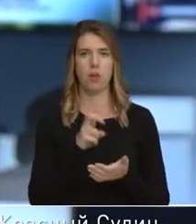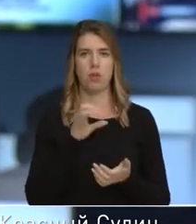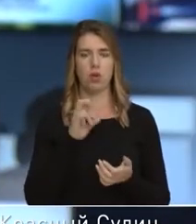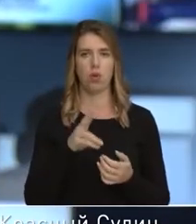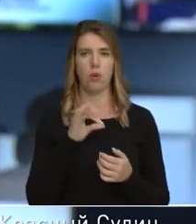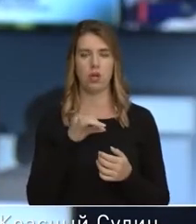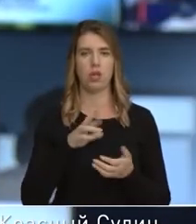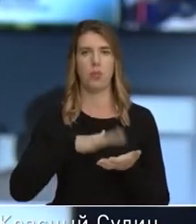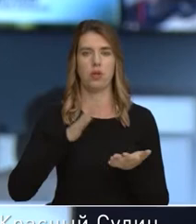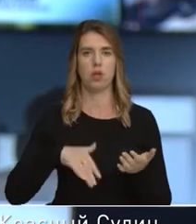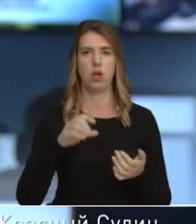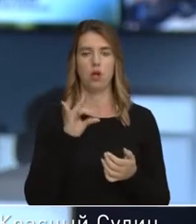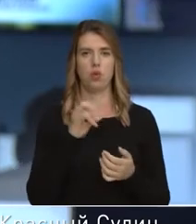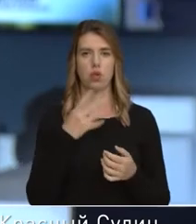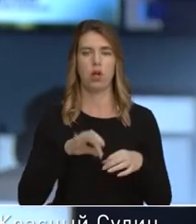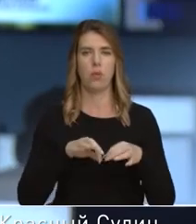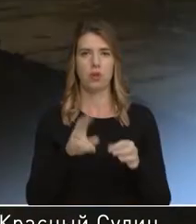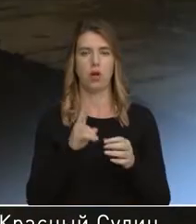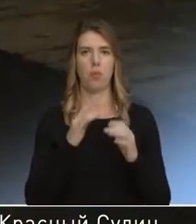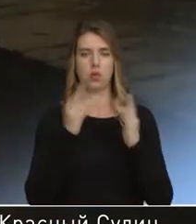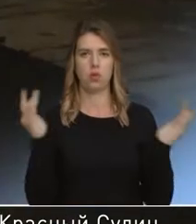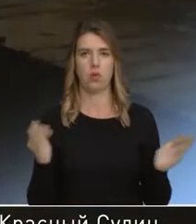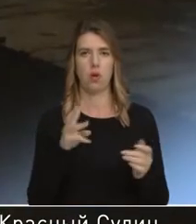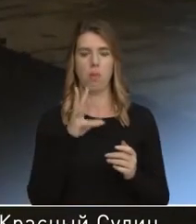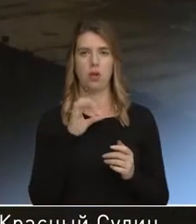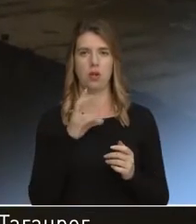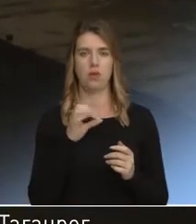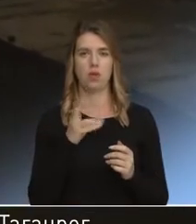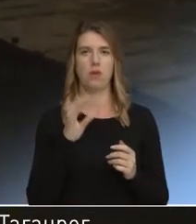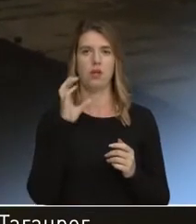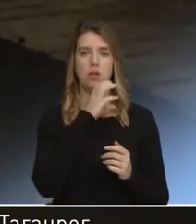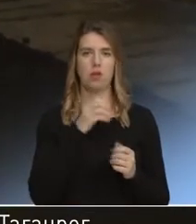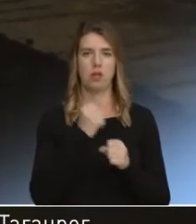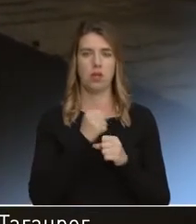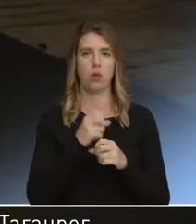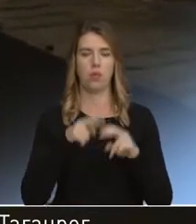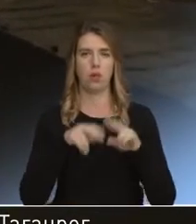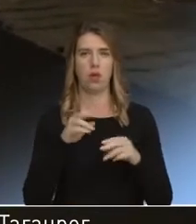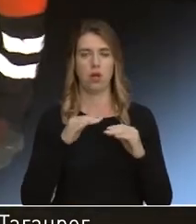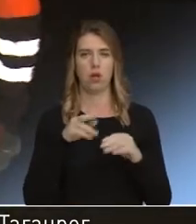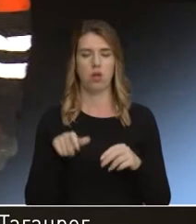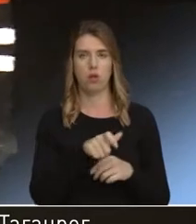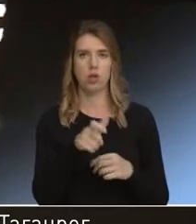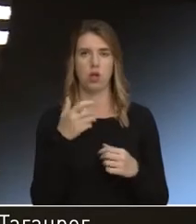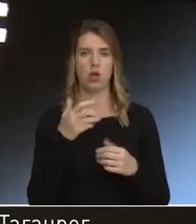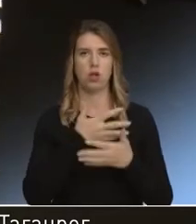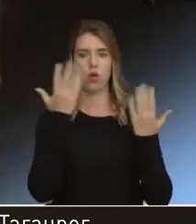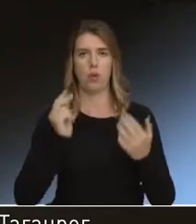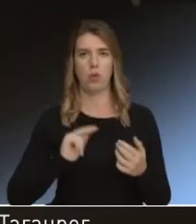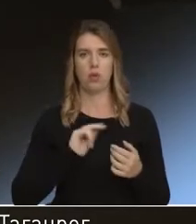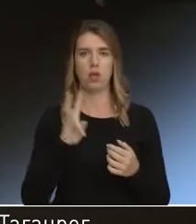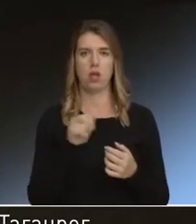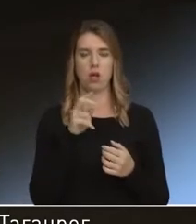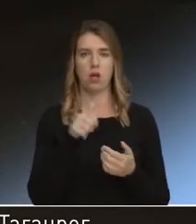асфальтобетонного покрытия продолжают на южном подъезде к мосту на Малиновского. С северной стороны идет устройство земляного полотна. Дорожники днем работают